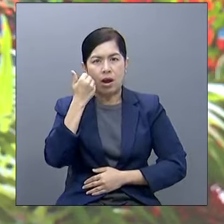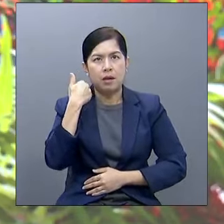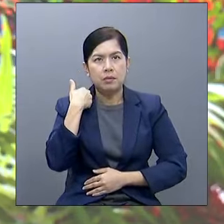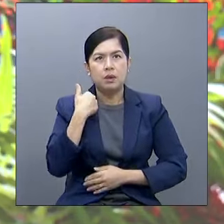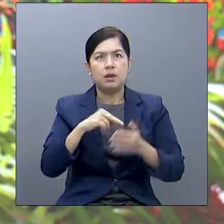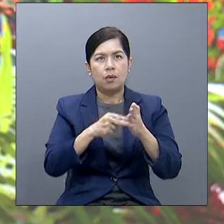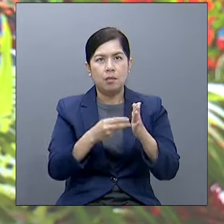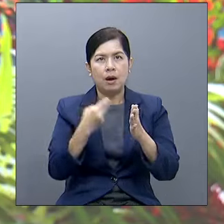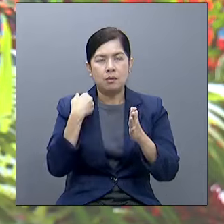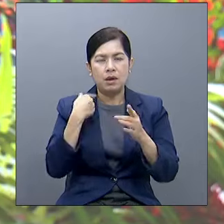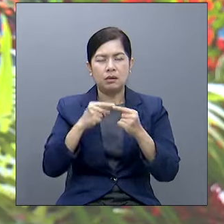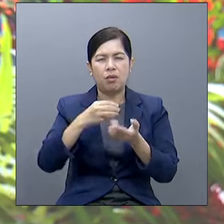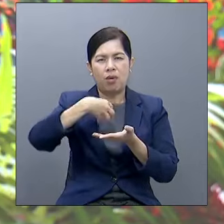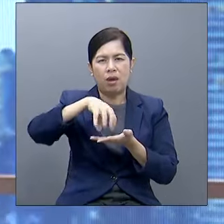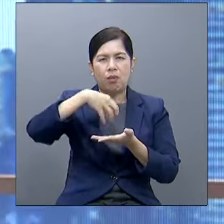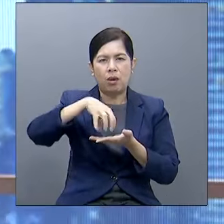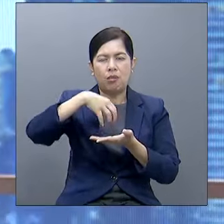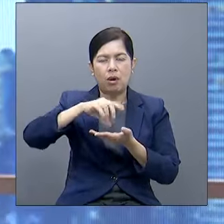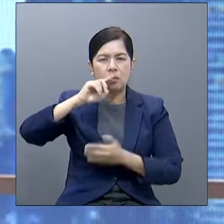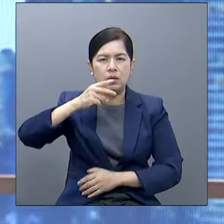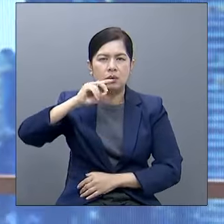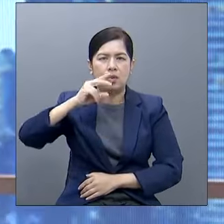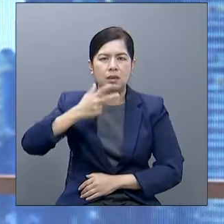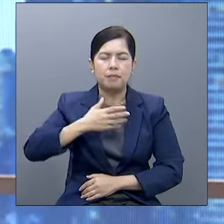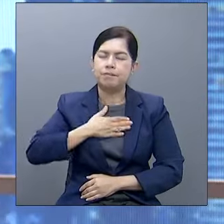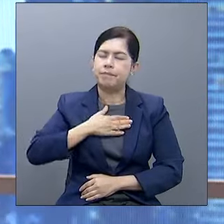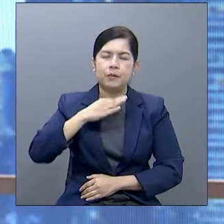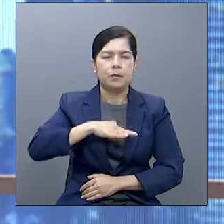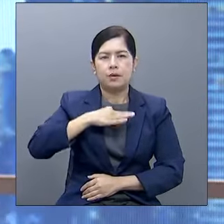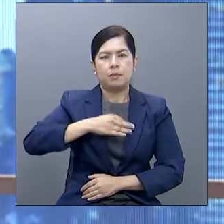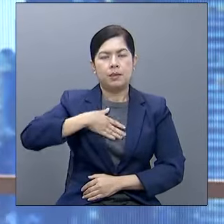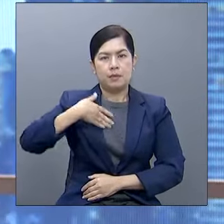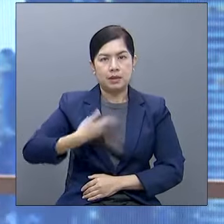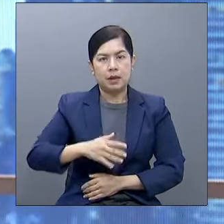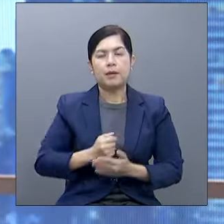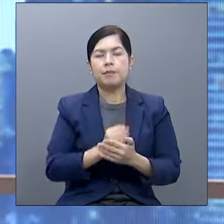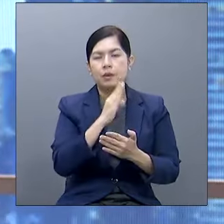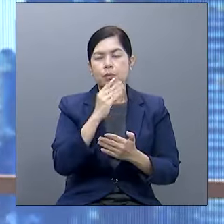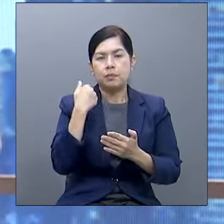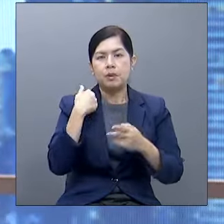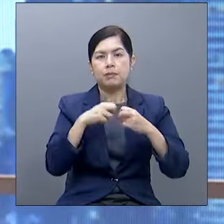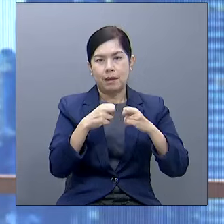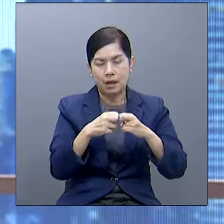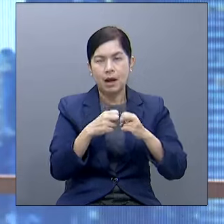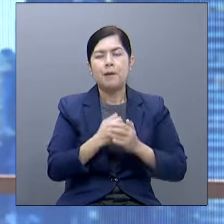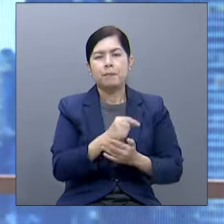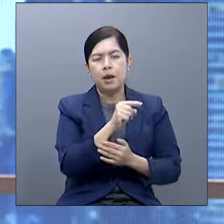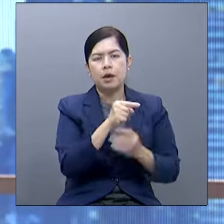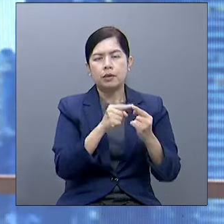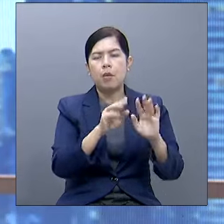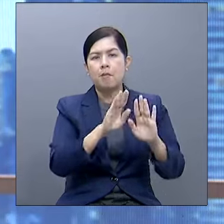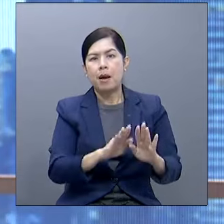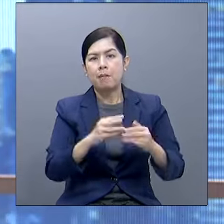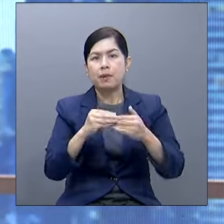วนๆซ้ำๆนะคะ ครับคือง่ายๆว่าถ้าเกิดเหตุขึ้นจริงนะคุณพ่อคุณแม่นะถ้าโอเคไอ้พลากเนี่ยมันไม่ได้มันอาจจะไม่ได้เห็นร่องรอยอะไรมันอาจจะ